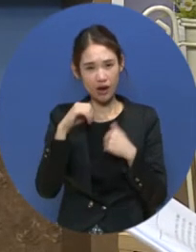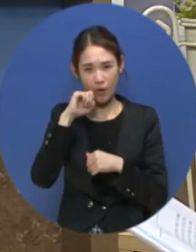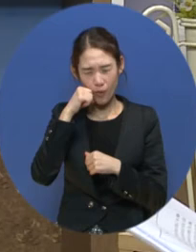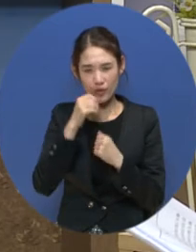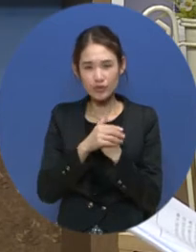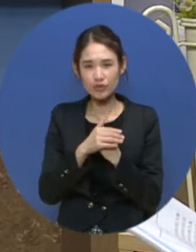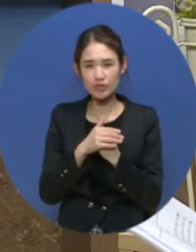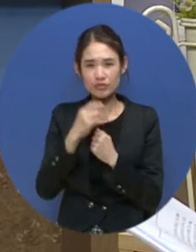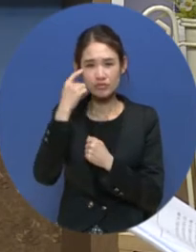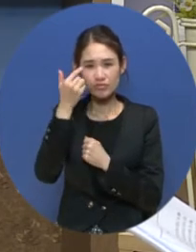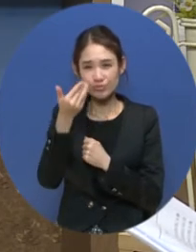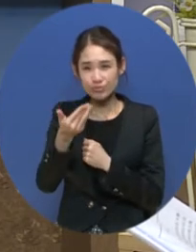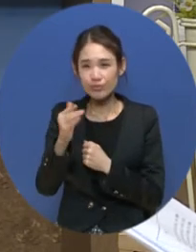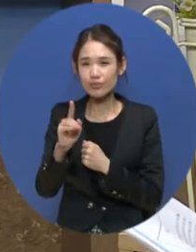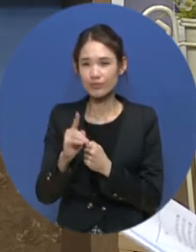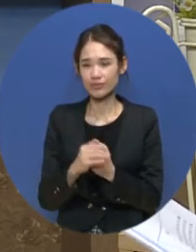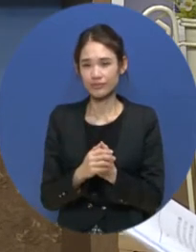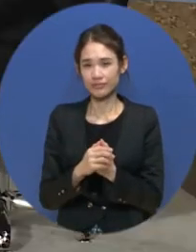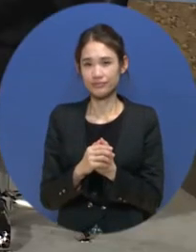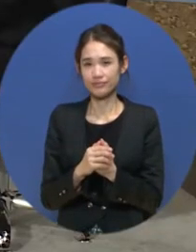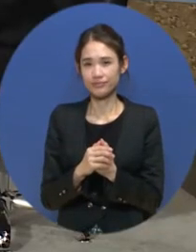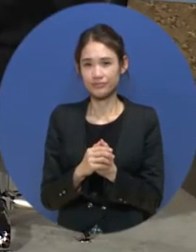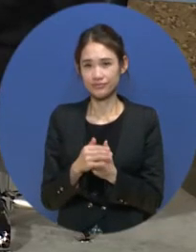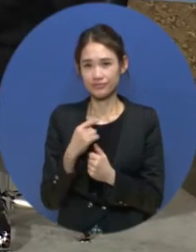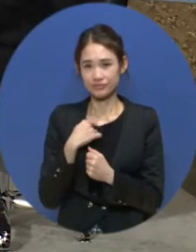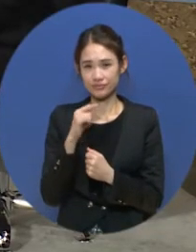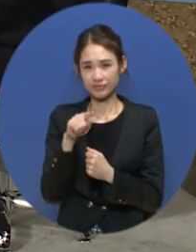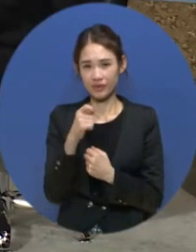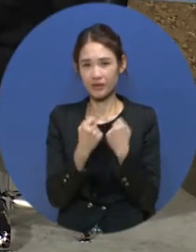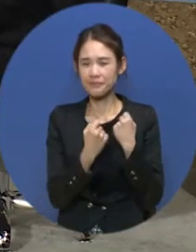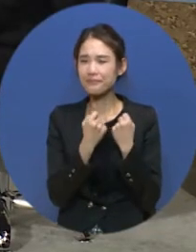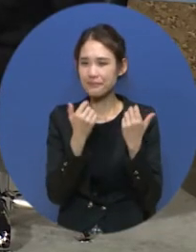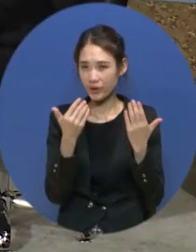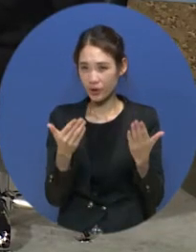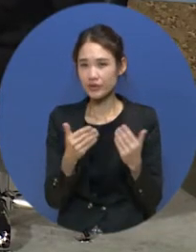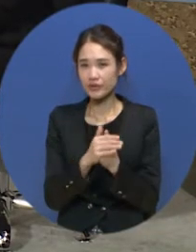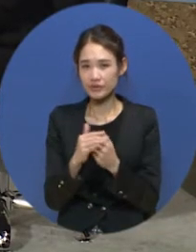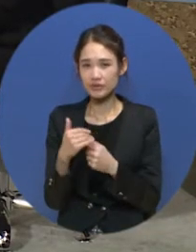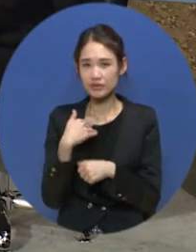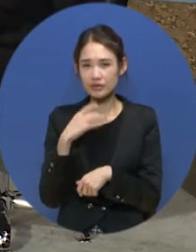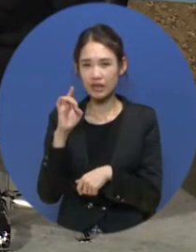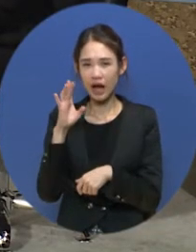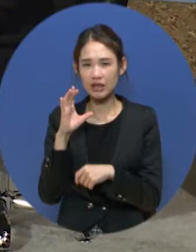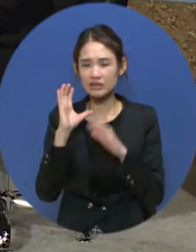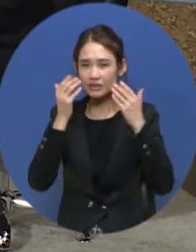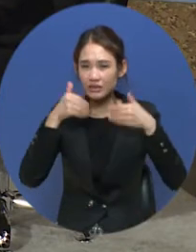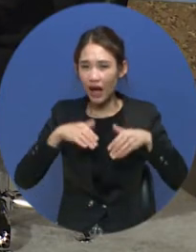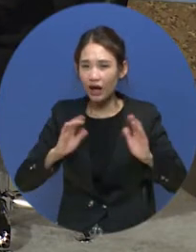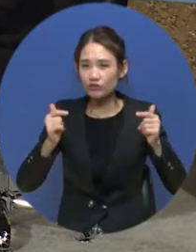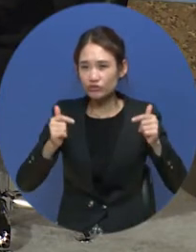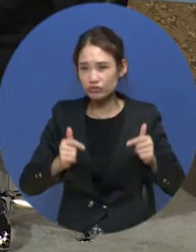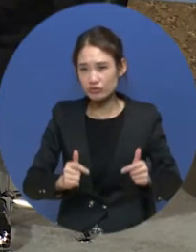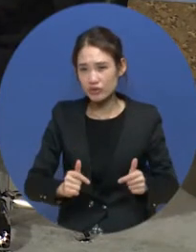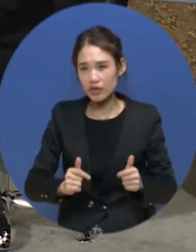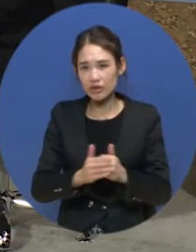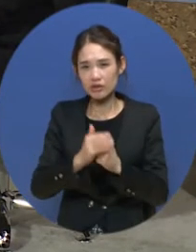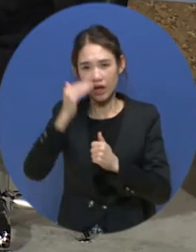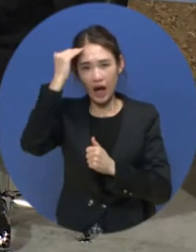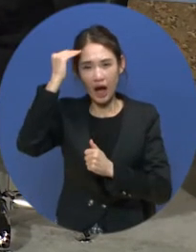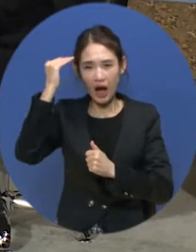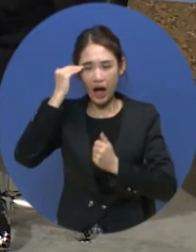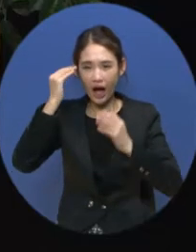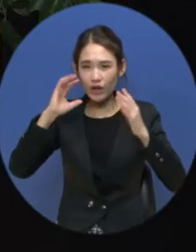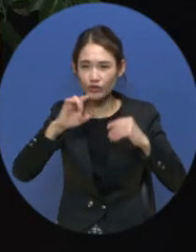같은데 어떤 생각이신지 궁금합니다. 제가 그건 제가 좀 말씀을 드릴게요. 네. 사실은 저출산은 네. 우리